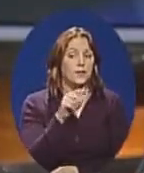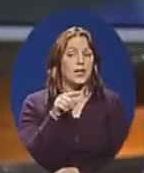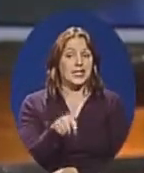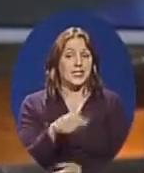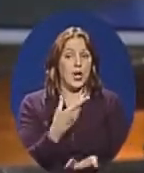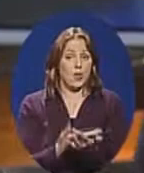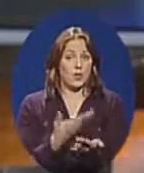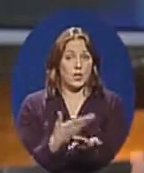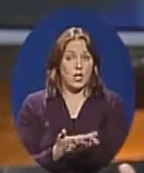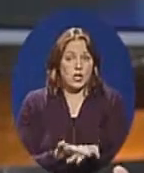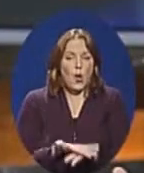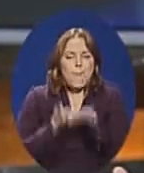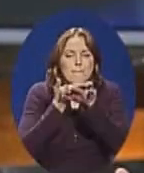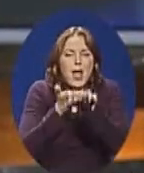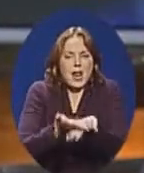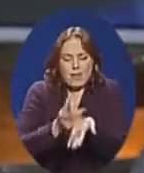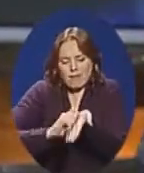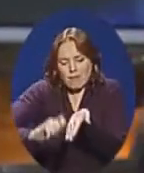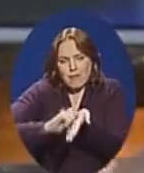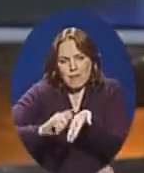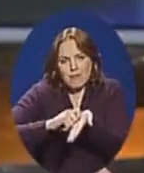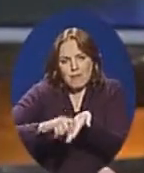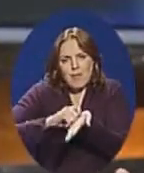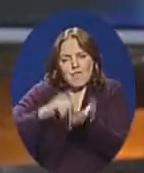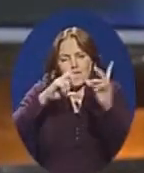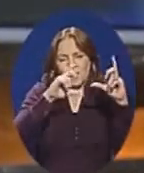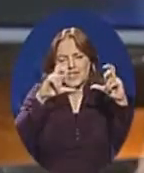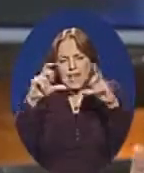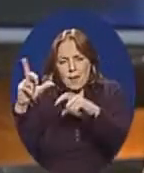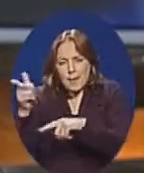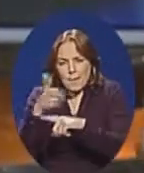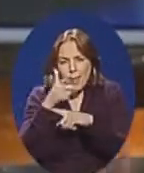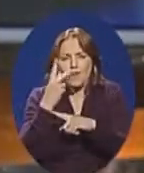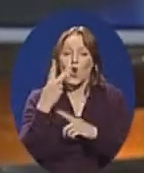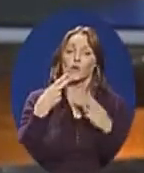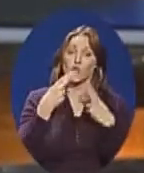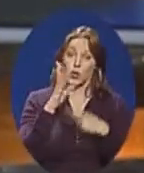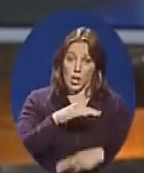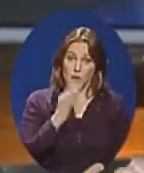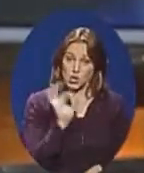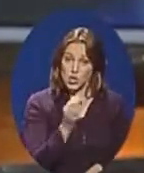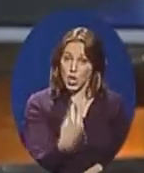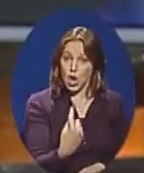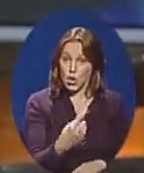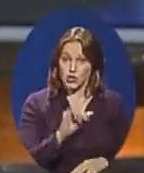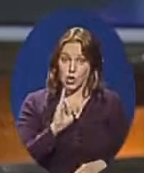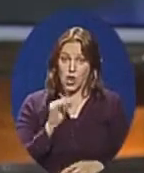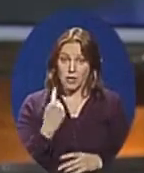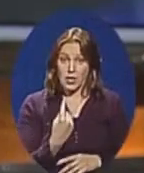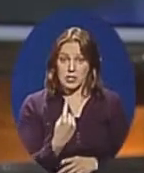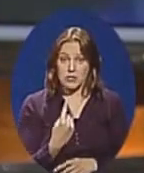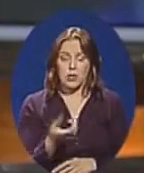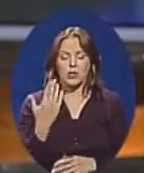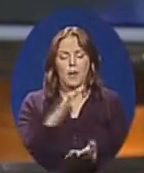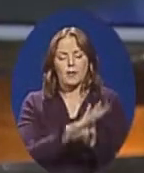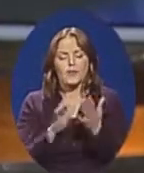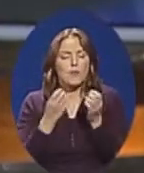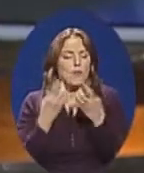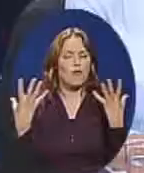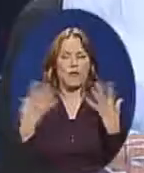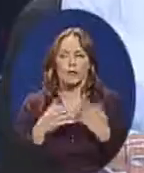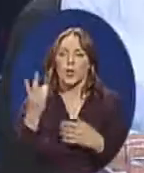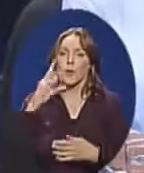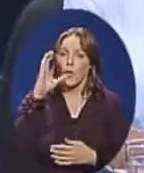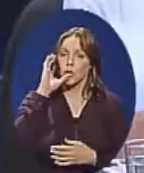זה עצם העובדה שאנחנו מעלים את הדברים על הכתב ומצלמים ורואים את התגובות, גם שלו, גם של יואב עצמו. זה היה פשוט מופלא.